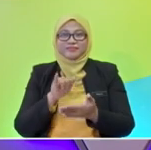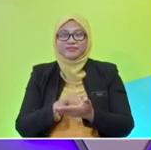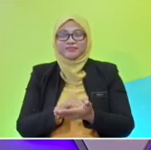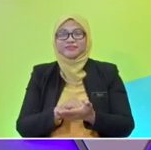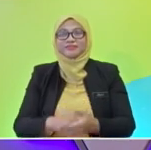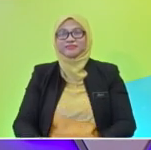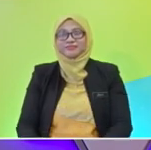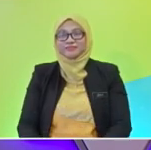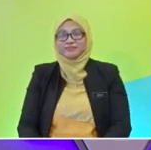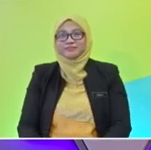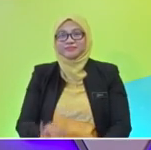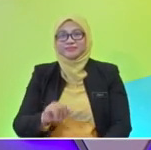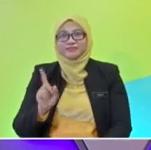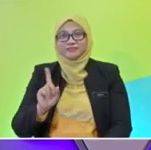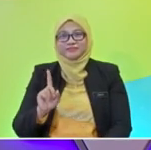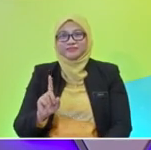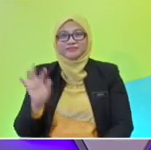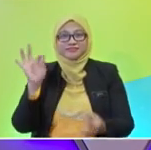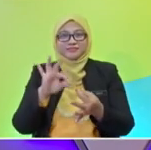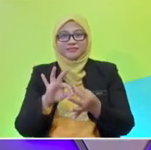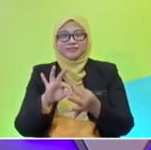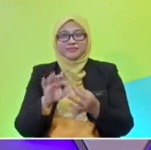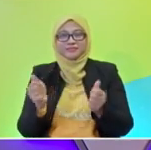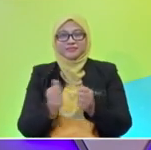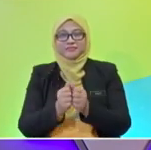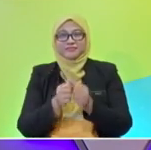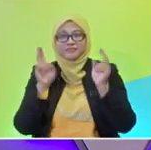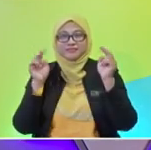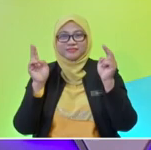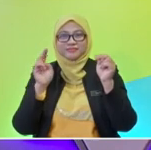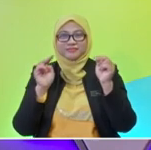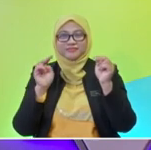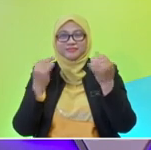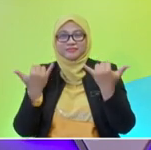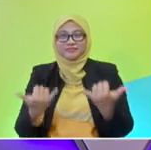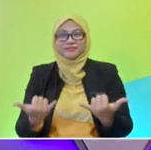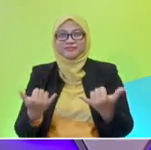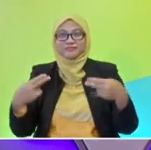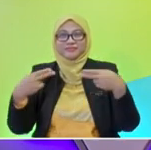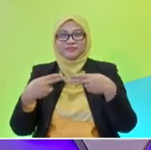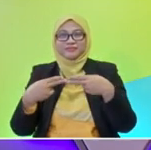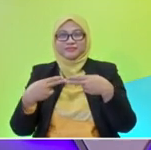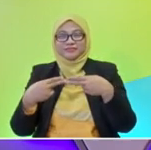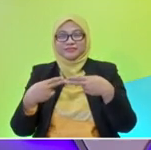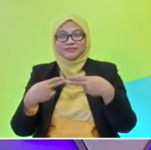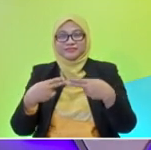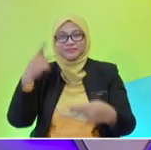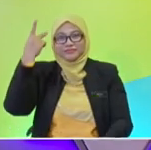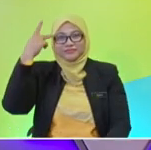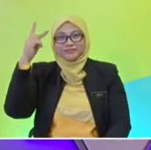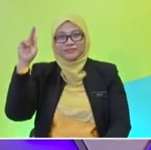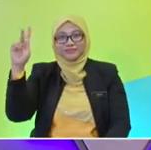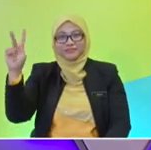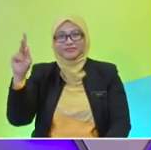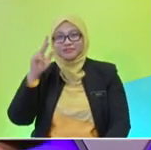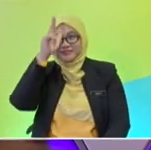sebenarnya yang manis sesuailah selari dengan topik kita sekarang yaitu hubungan diplomatik Kerajaan Melayu